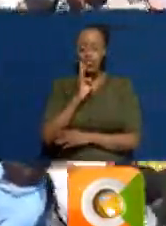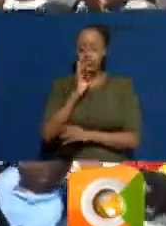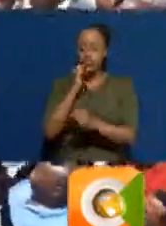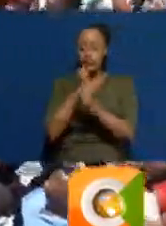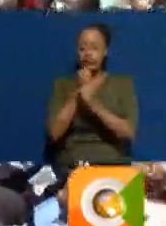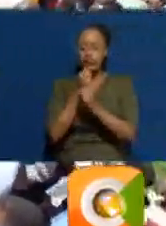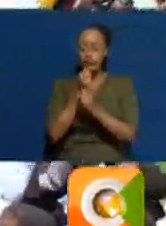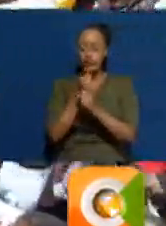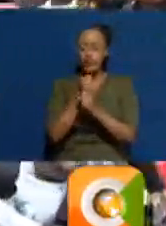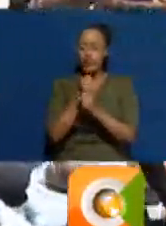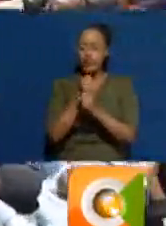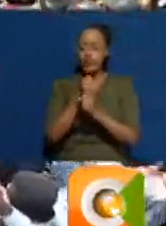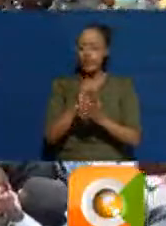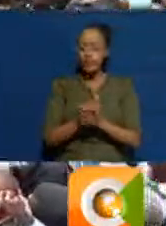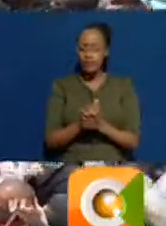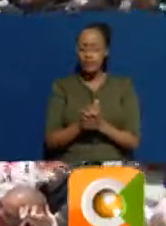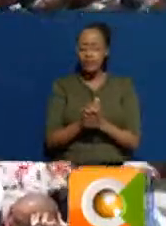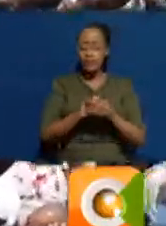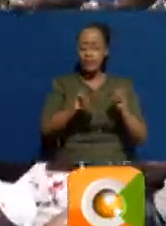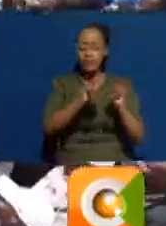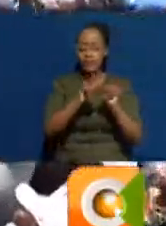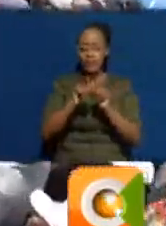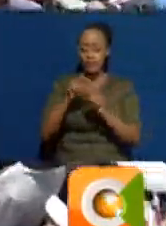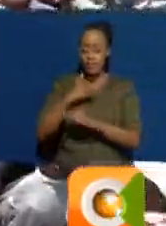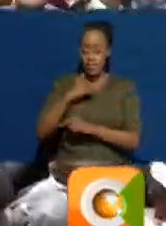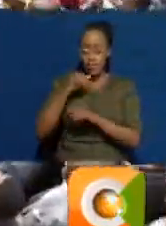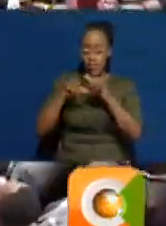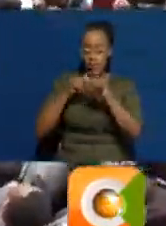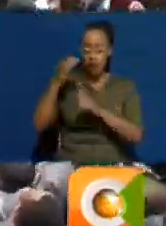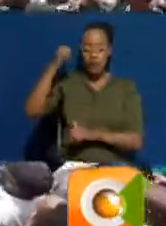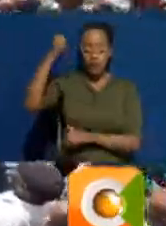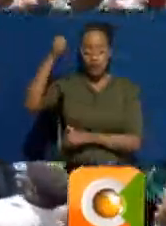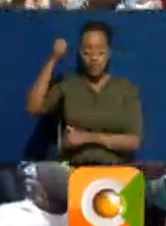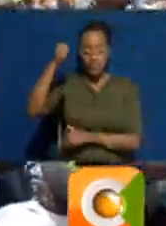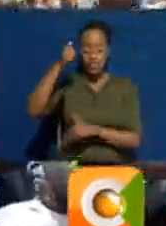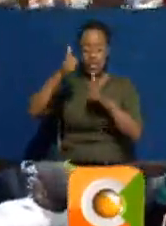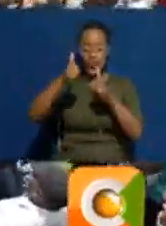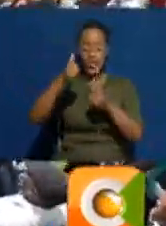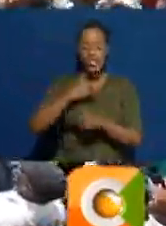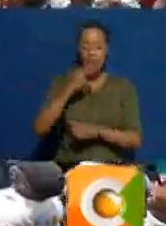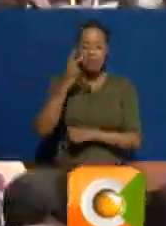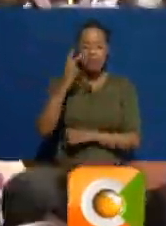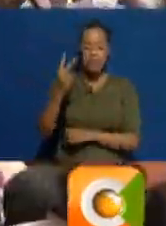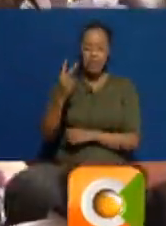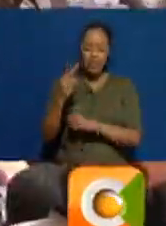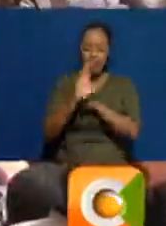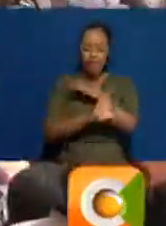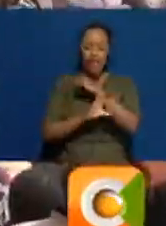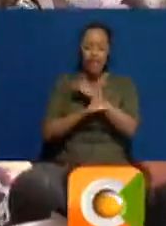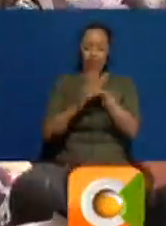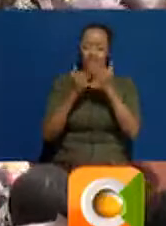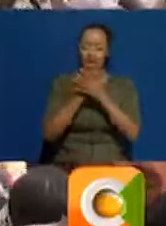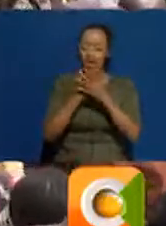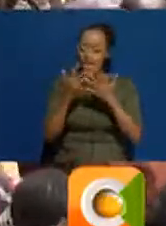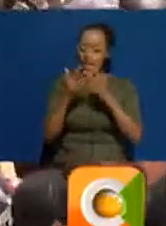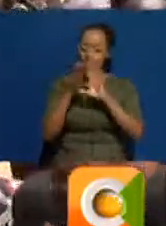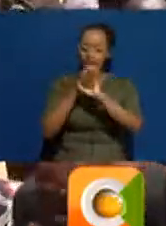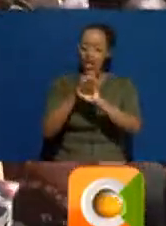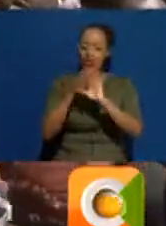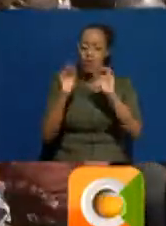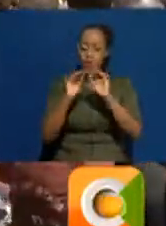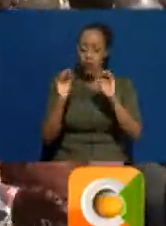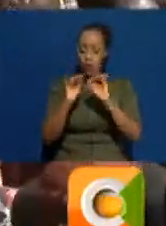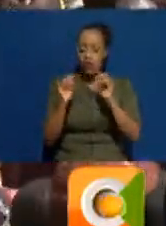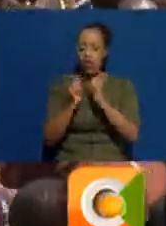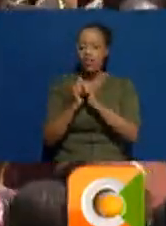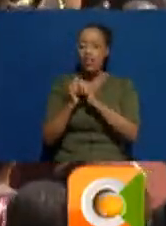njiani na kurejelea msimamo wake kuhusu tanda bilua la kisiasa linaloshuhudiwa nchini. Hakuna handshake kati yake na